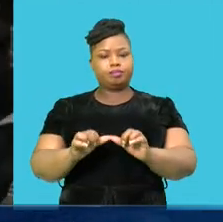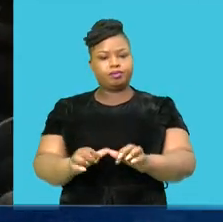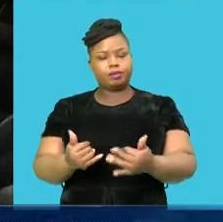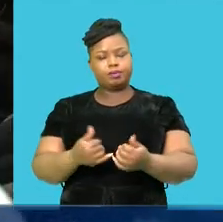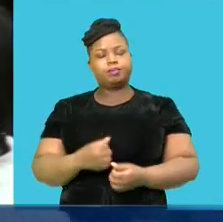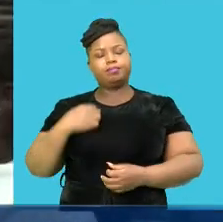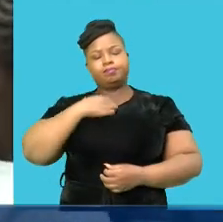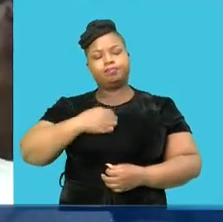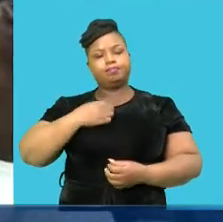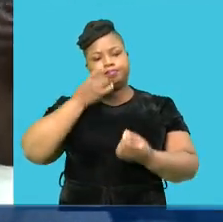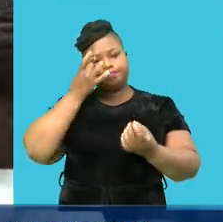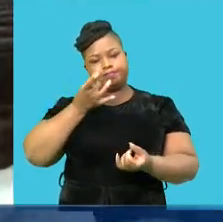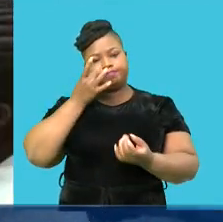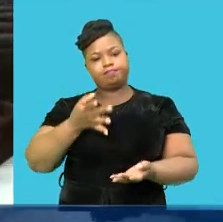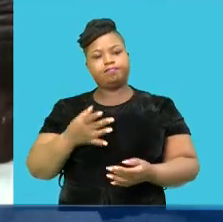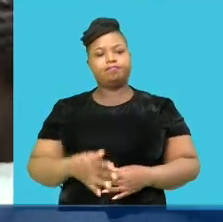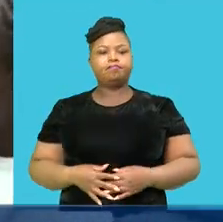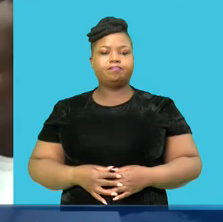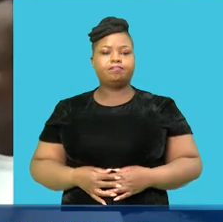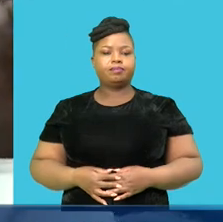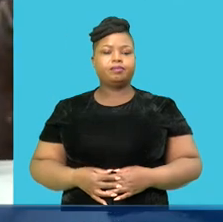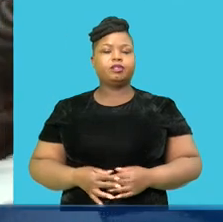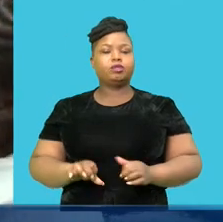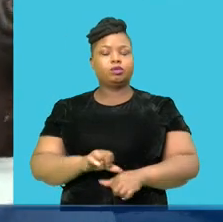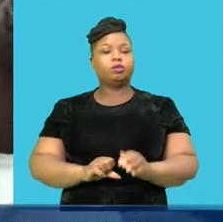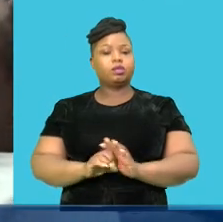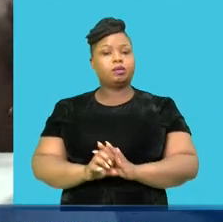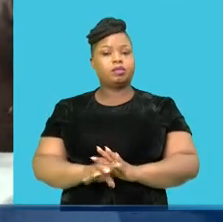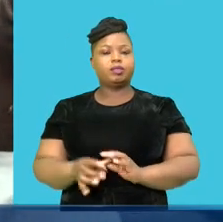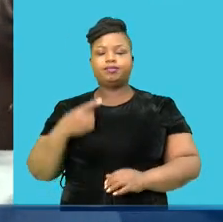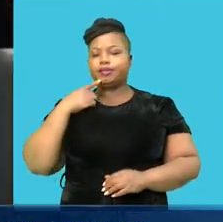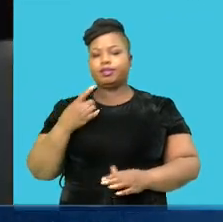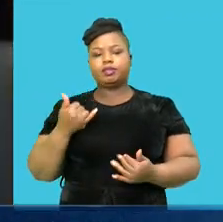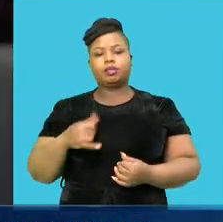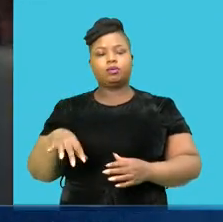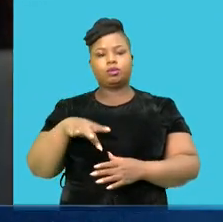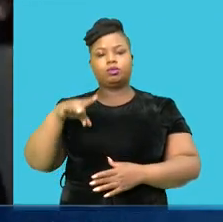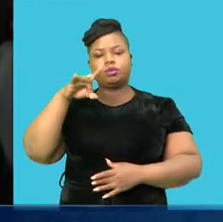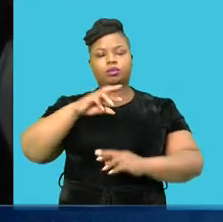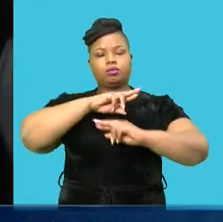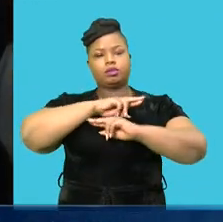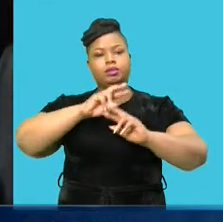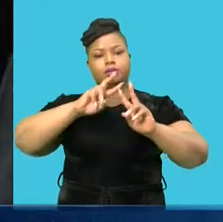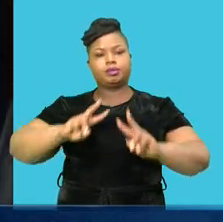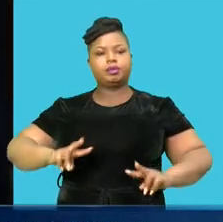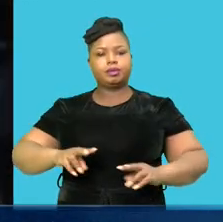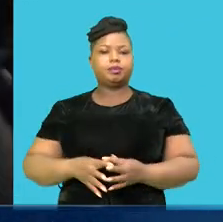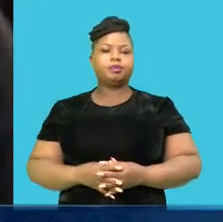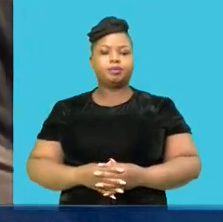amazwi entuthuzelo kumakhasi onxibelelwano esithi yanga umphefumlo wakhe ungalala ngoxolo